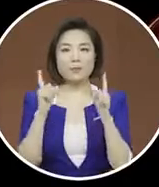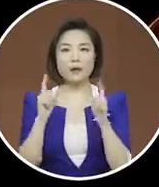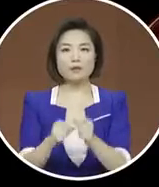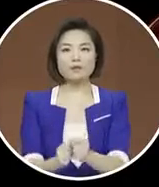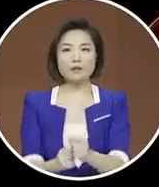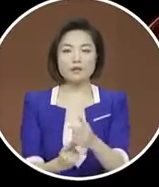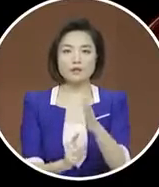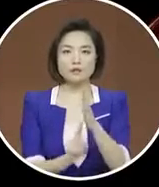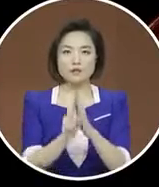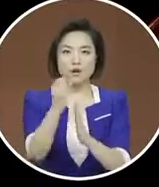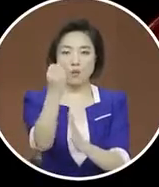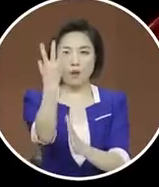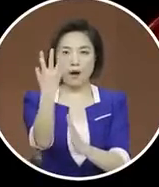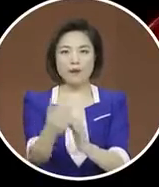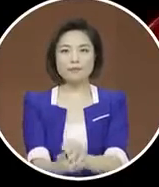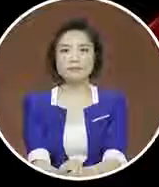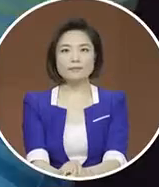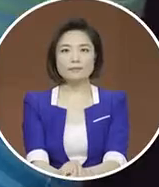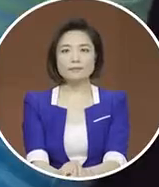华。